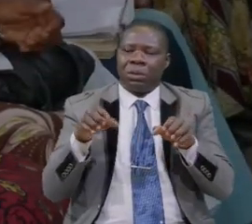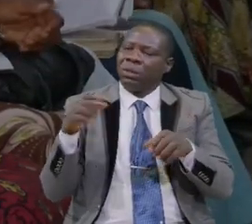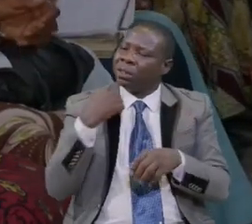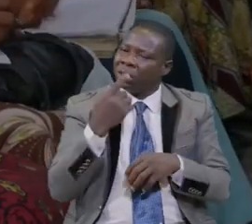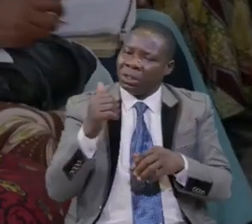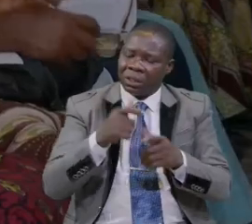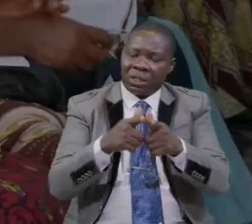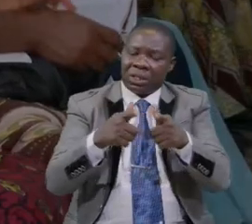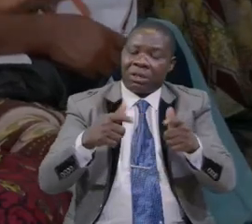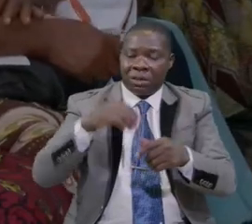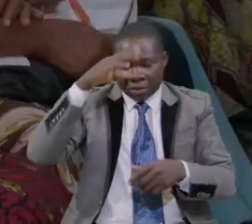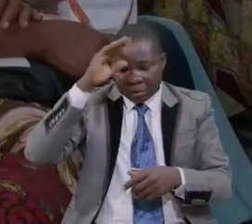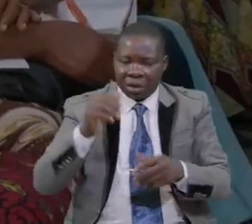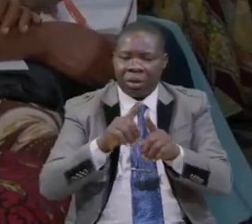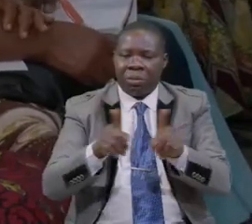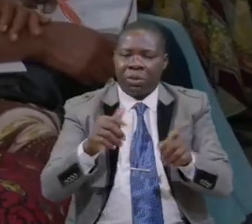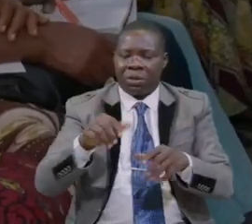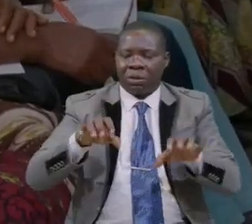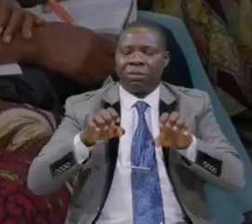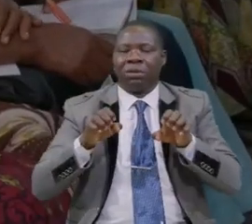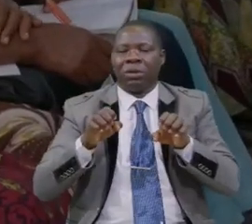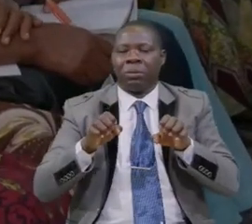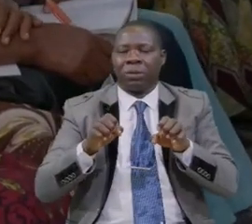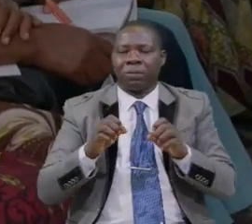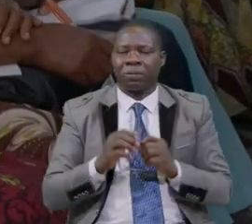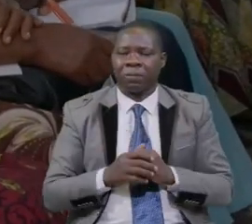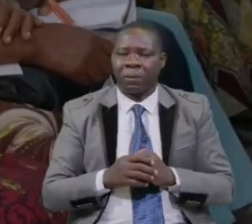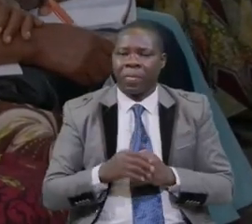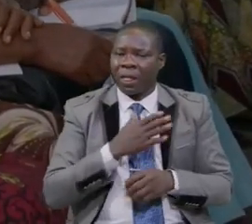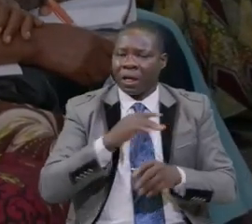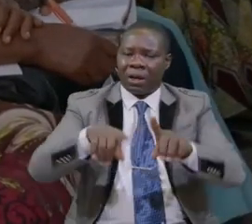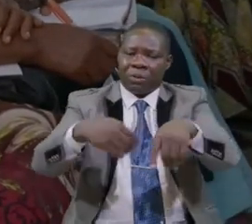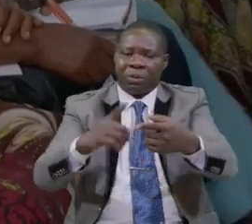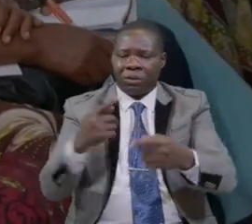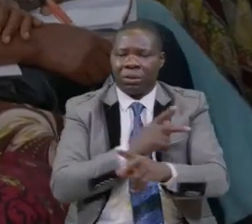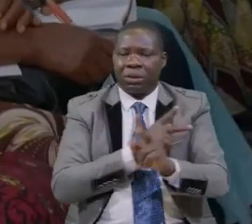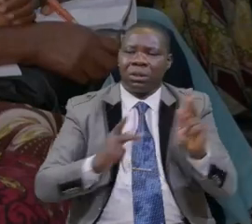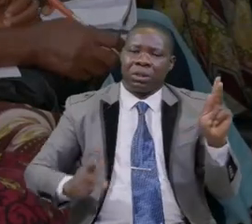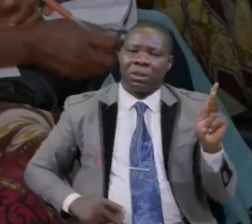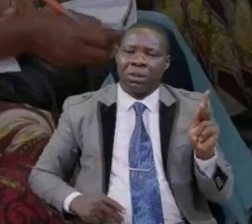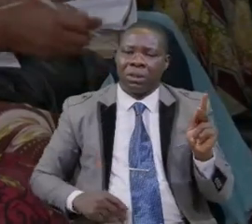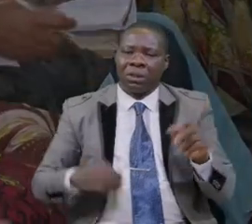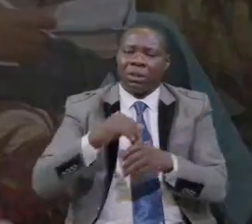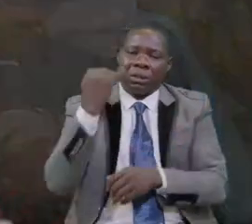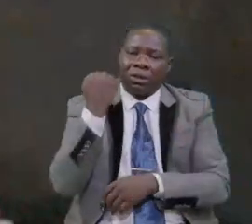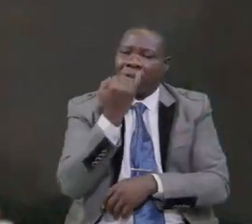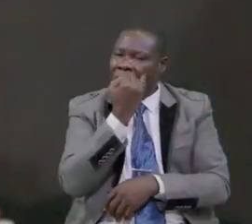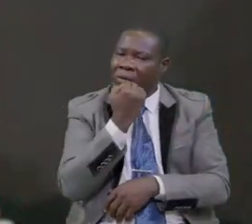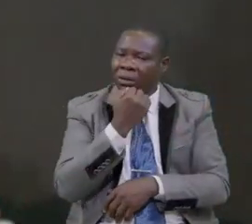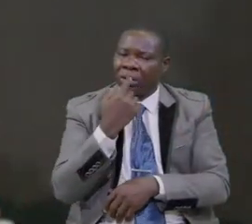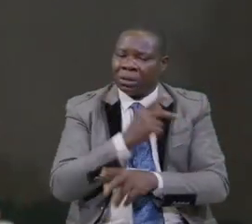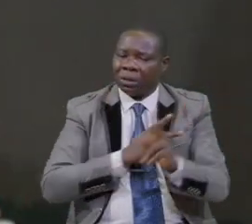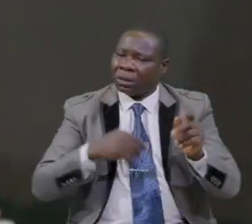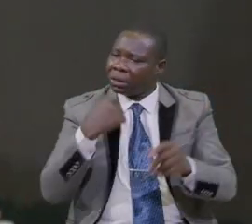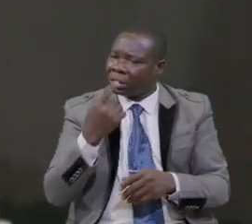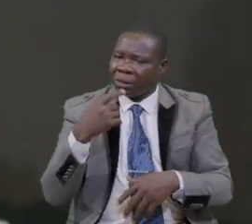homme, mais lépreux. Il est allé vers le roi. En Israël, le roi a dit, « Oh,